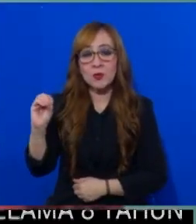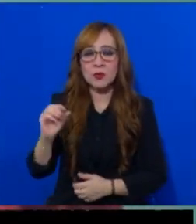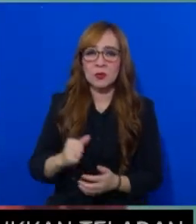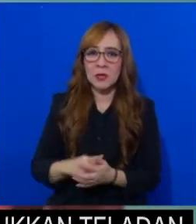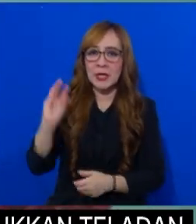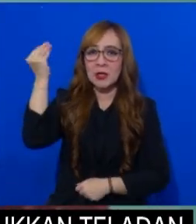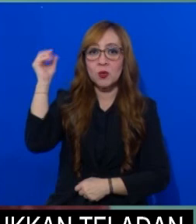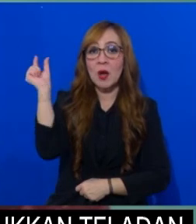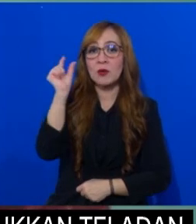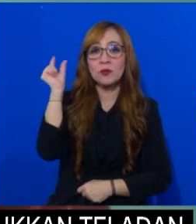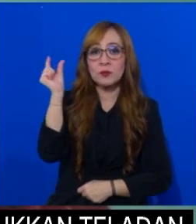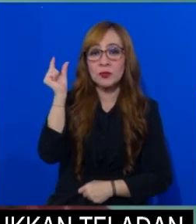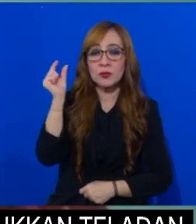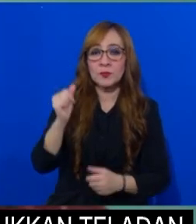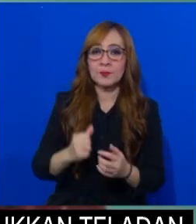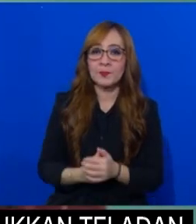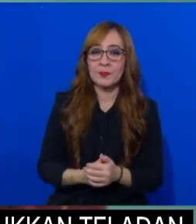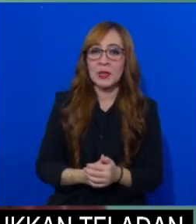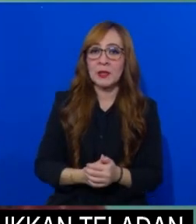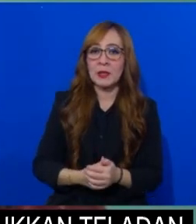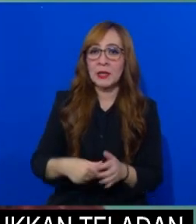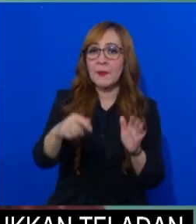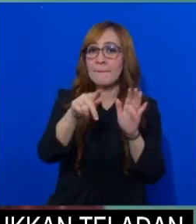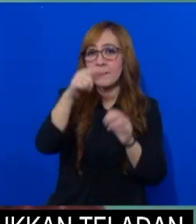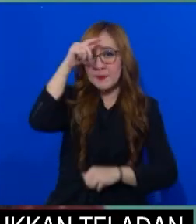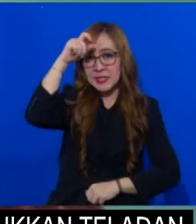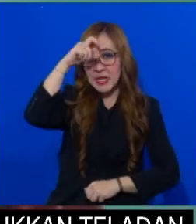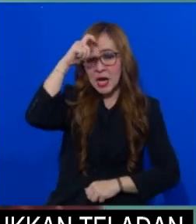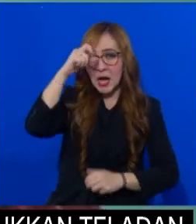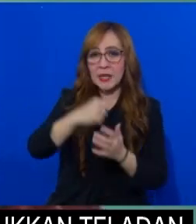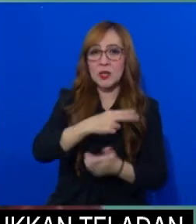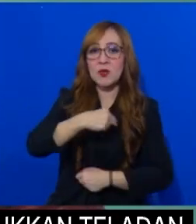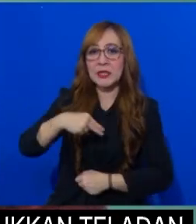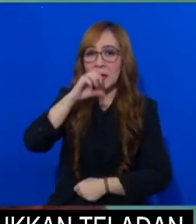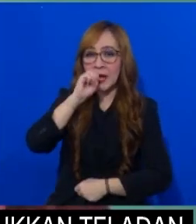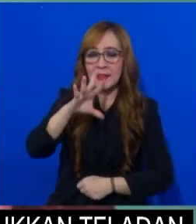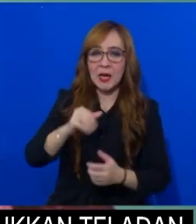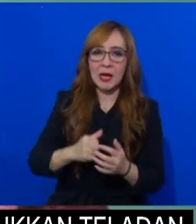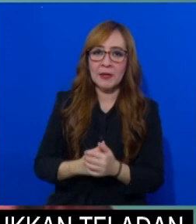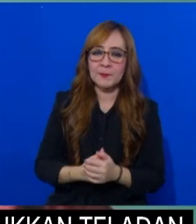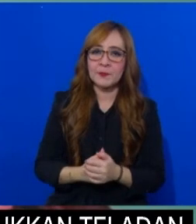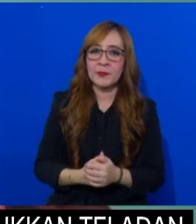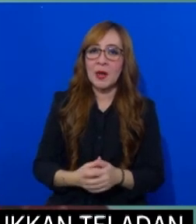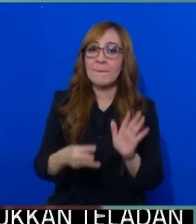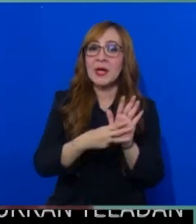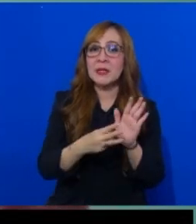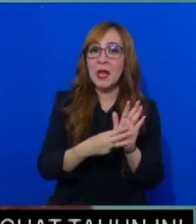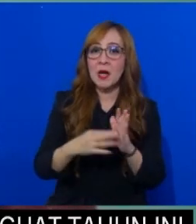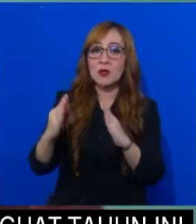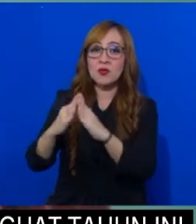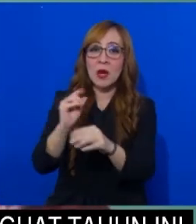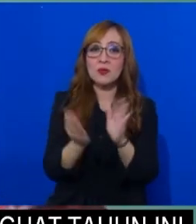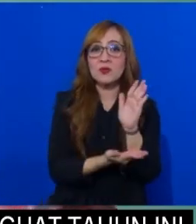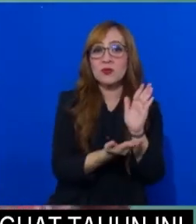Ketua Umum Asosiasi Analisis Kebijakan Indonesia, Trubus Rahardiansyah, mengatakan polemik rumah susun Bayam ini